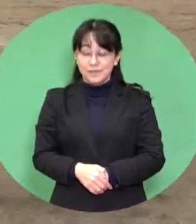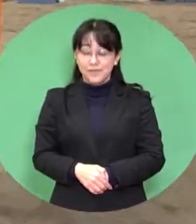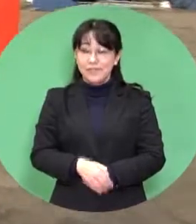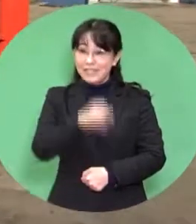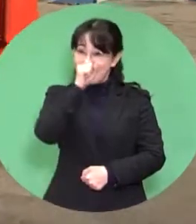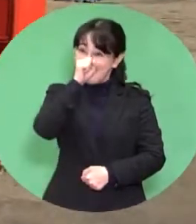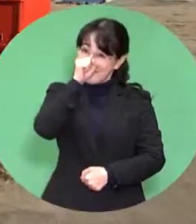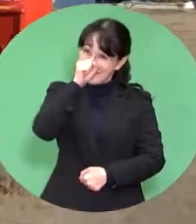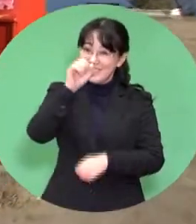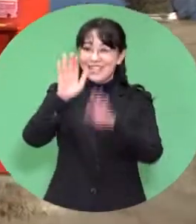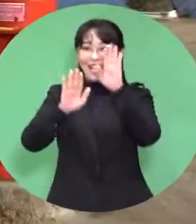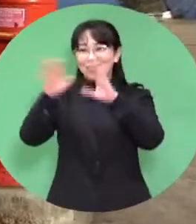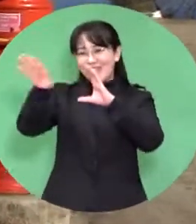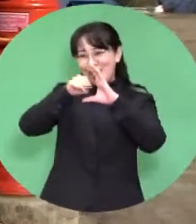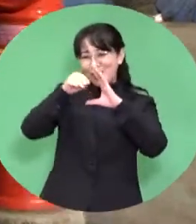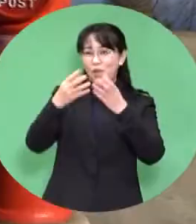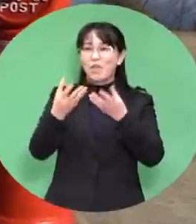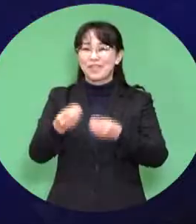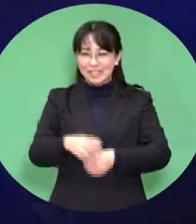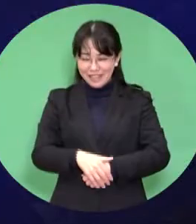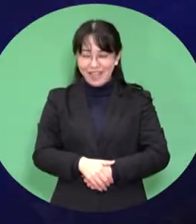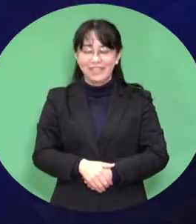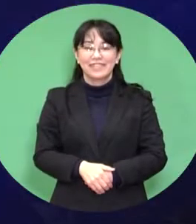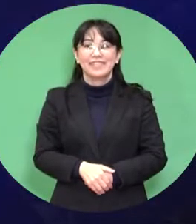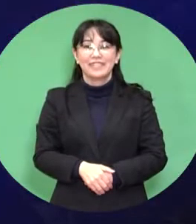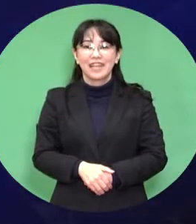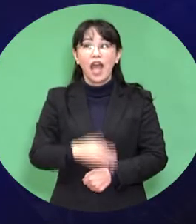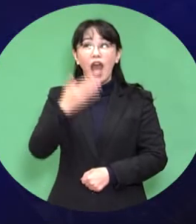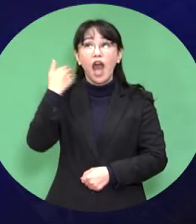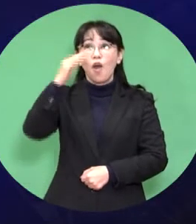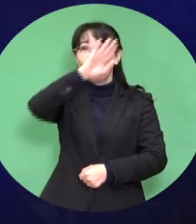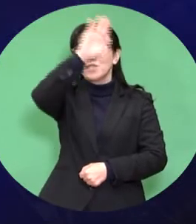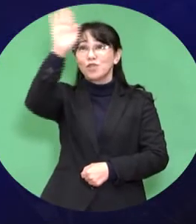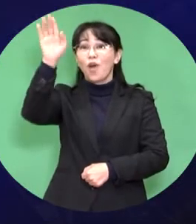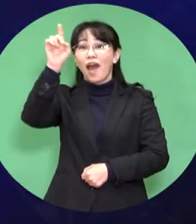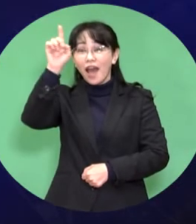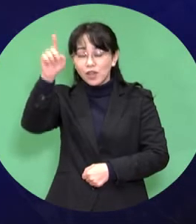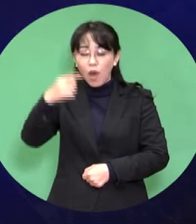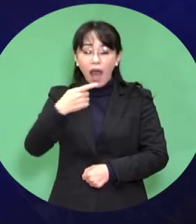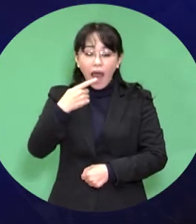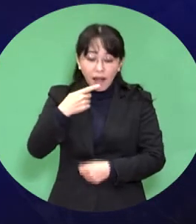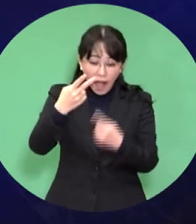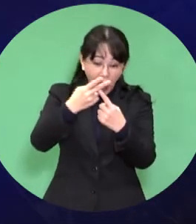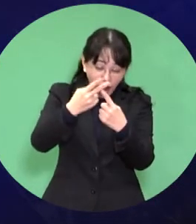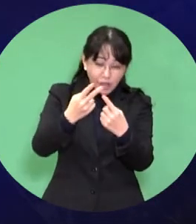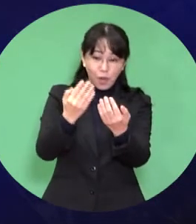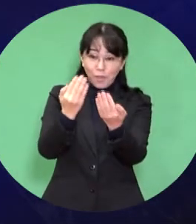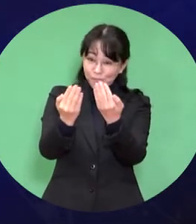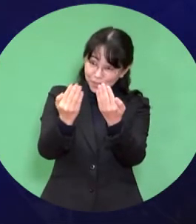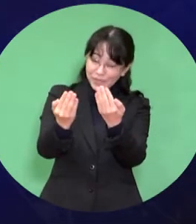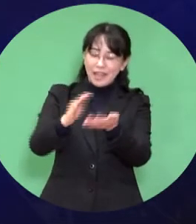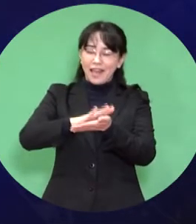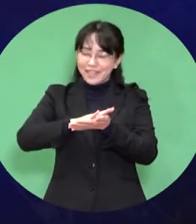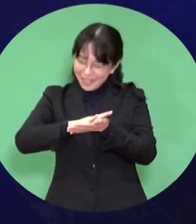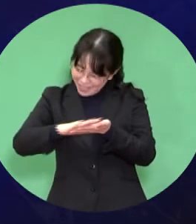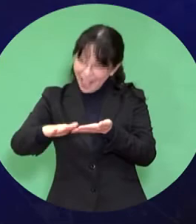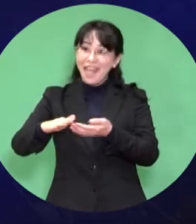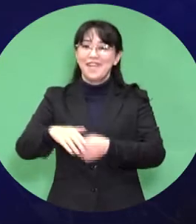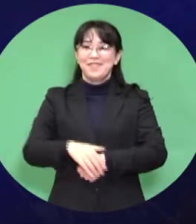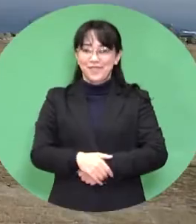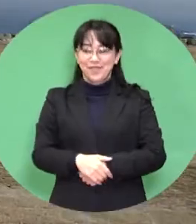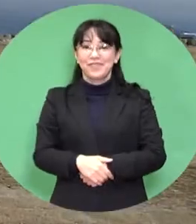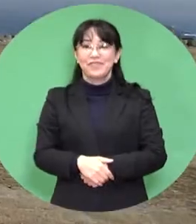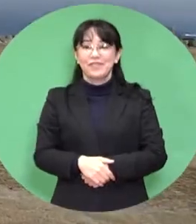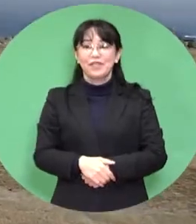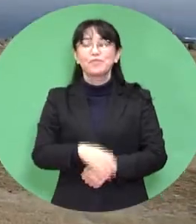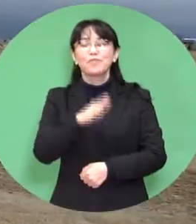いい感じに撮れましたよ。青い空と赤のコントラストがとっても綺麗です。